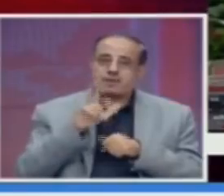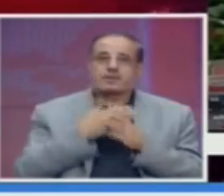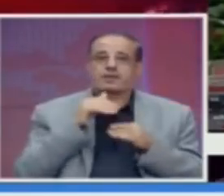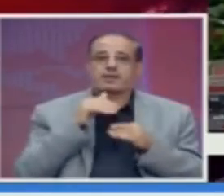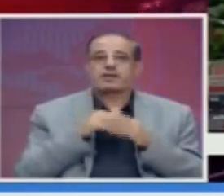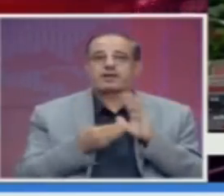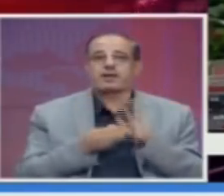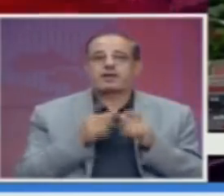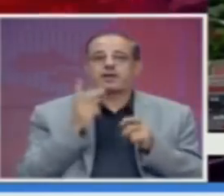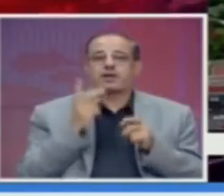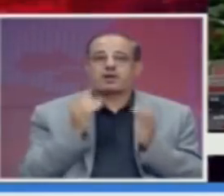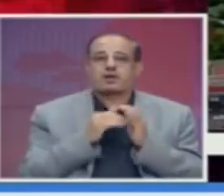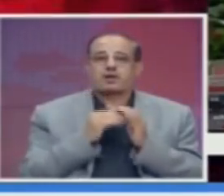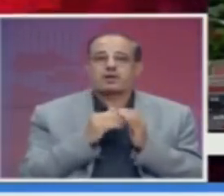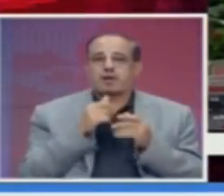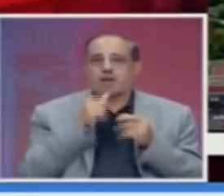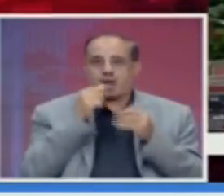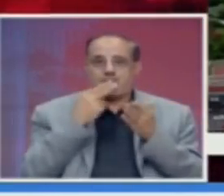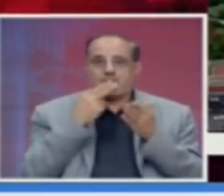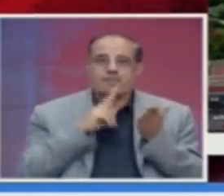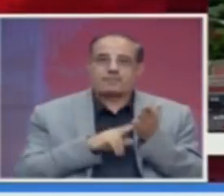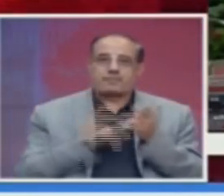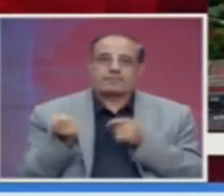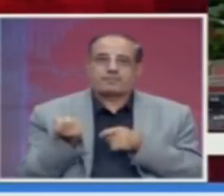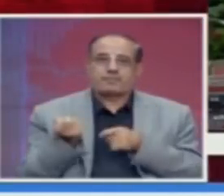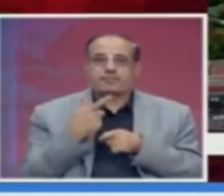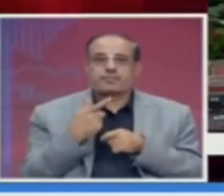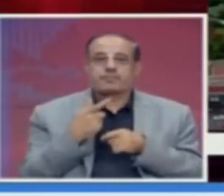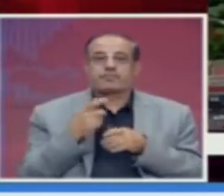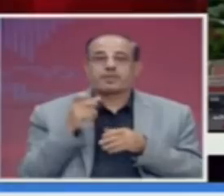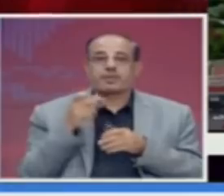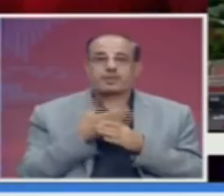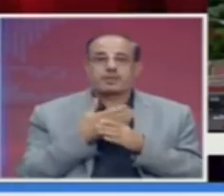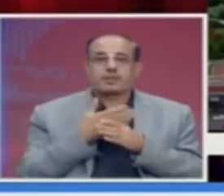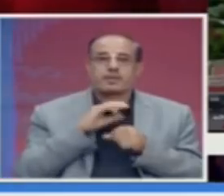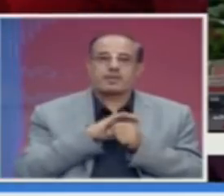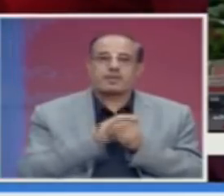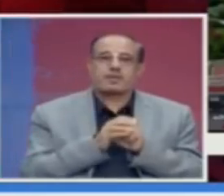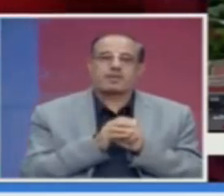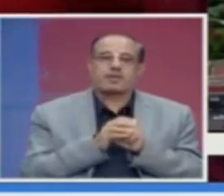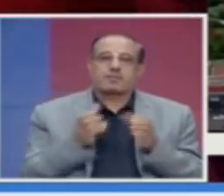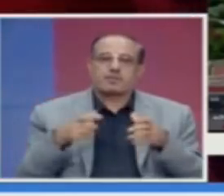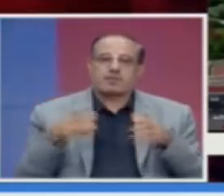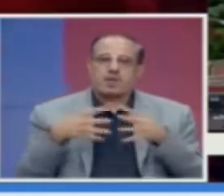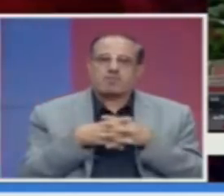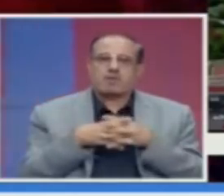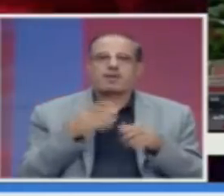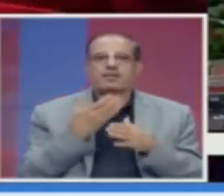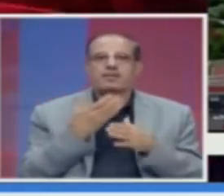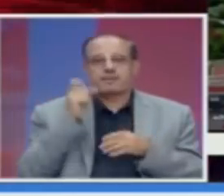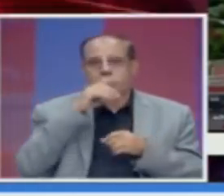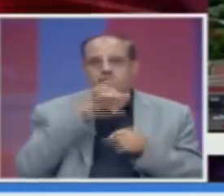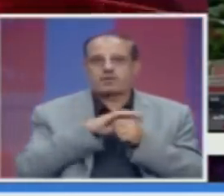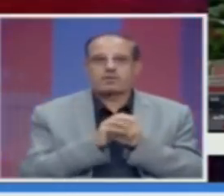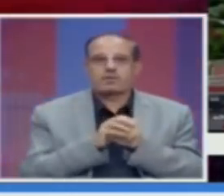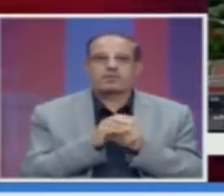على مدار اليومين، خاصة أنه بيتم في ظل ظروف غير طبيعية لحظر التجمعات بسبب جائحة كورونا،